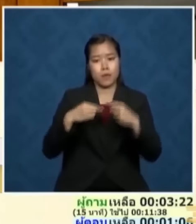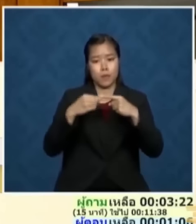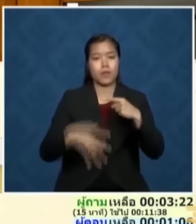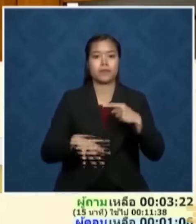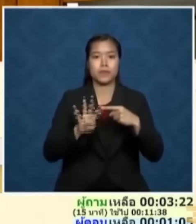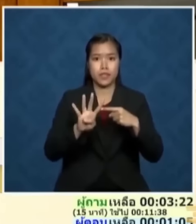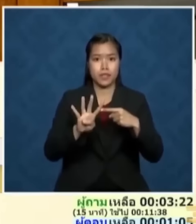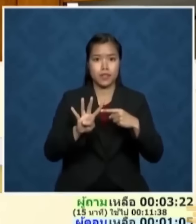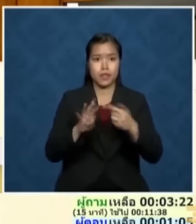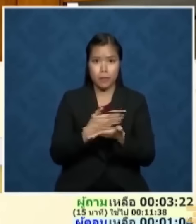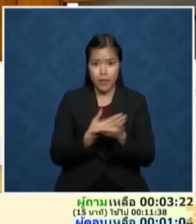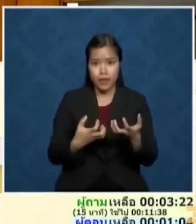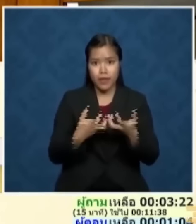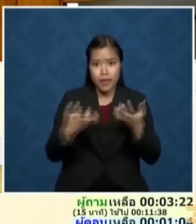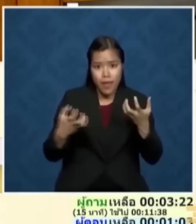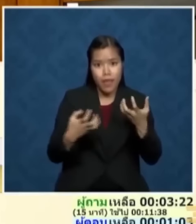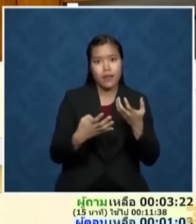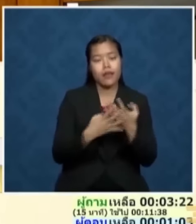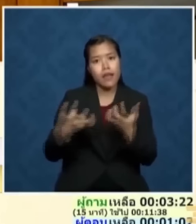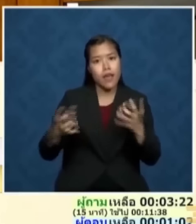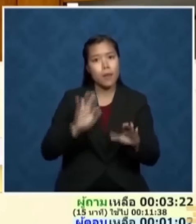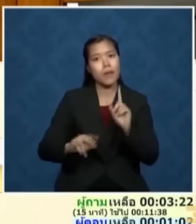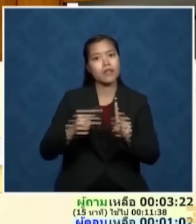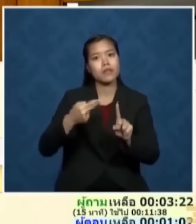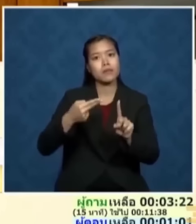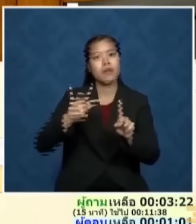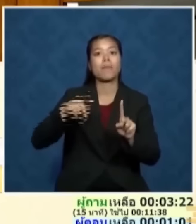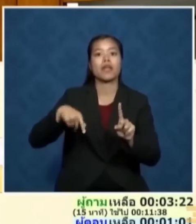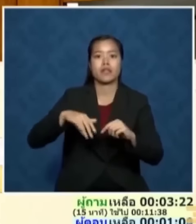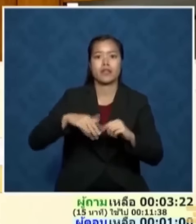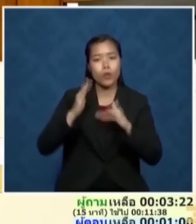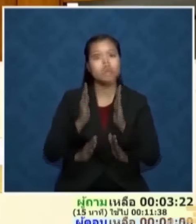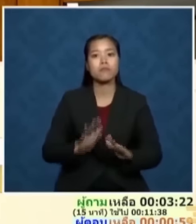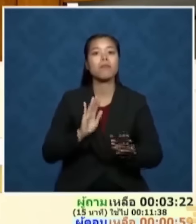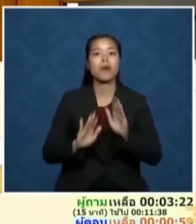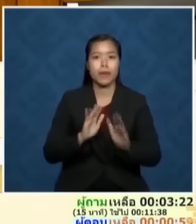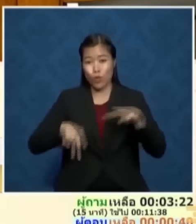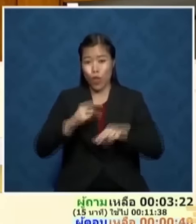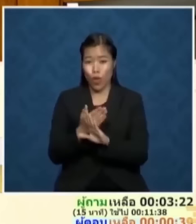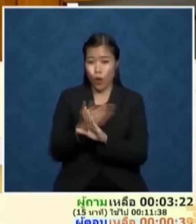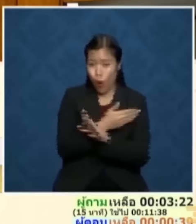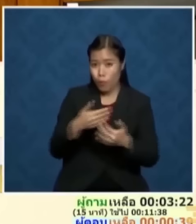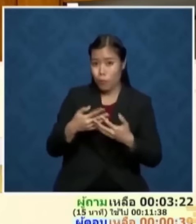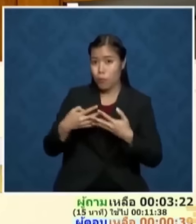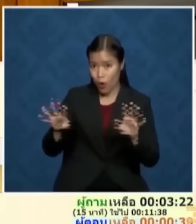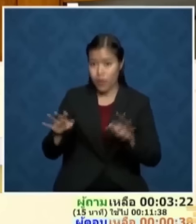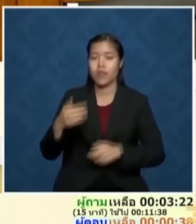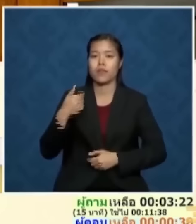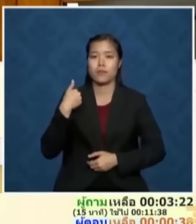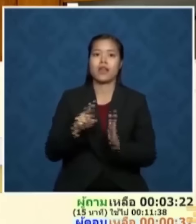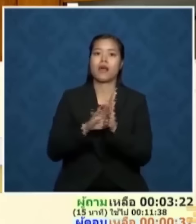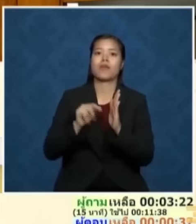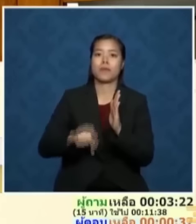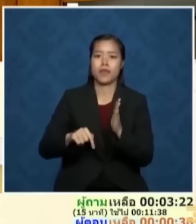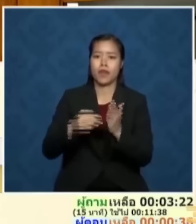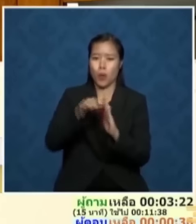คือการจำแนกและแยกขังเนี่ยประมาณ 18,000 คนก็จะเป็นเกณฑ์ปกติไม่ใช่เกณฑ์สำหรับท่านทักษิณซึ่งระเบียบดังกล่าวยังไม่จบ